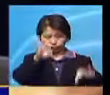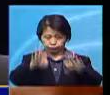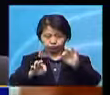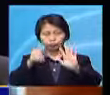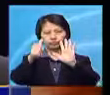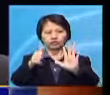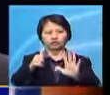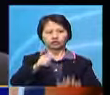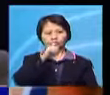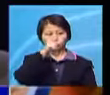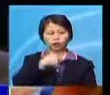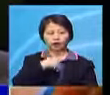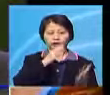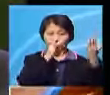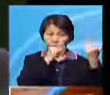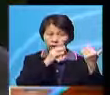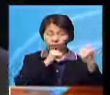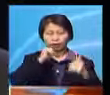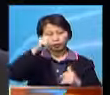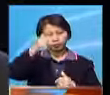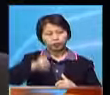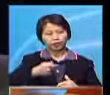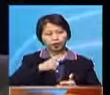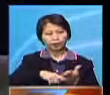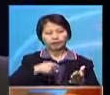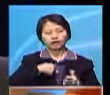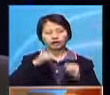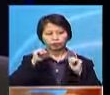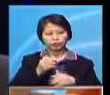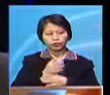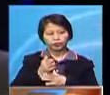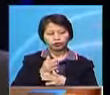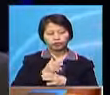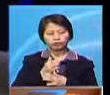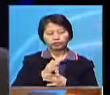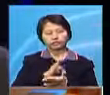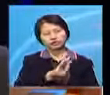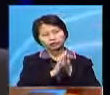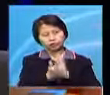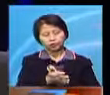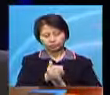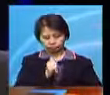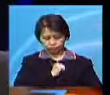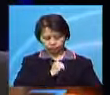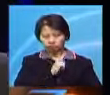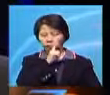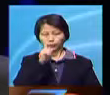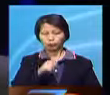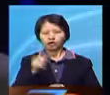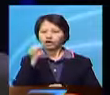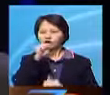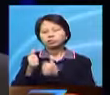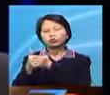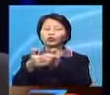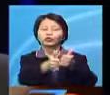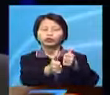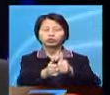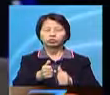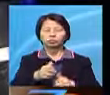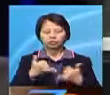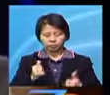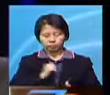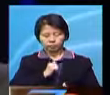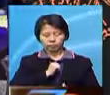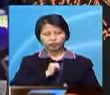pastinya saya mengharapkan besok apa yang boleh saya kongsikan, jadilah diri sendiri tanpa mengikut artis-artis lain dan nyanyilah dengan